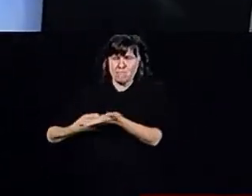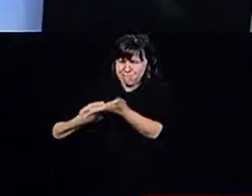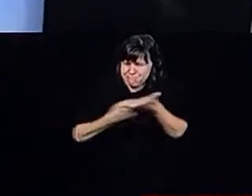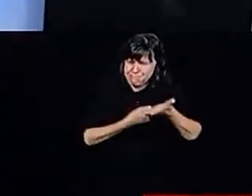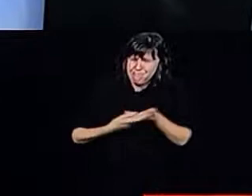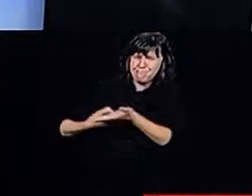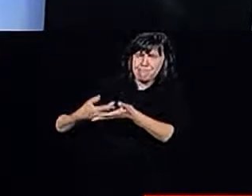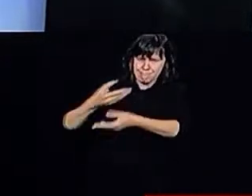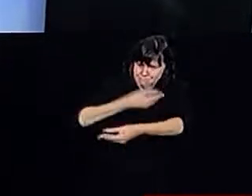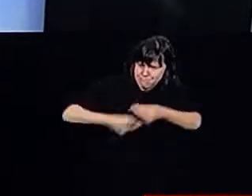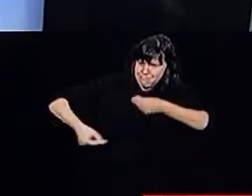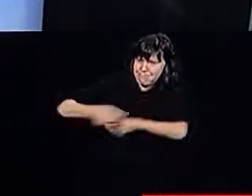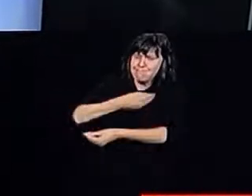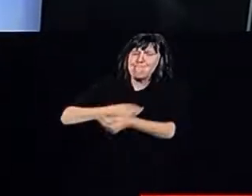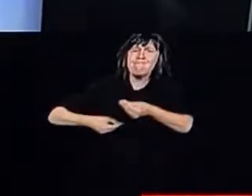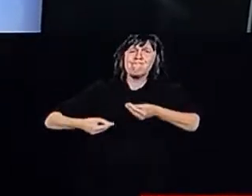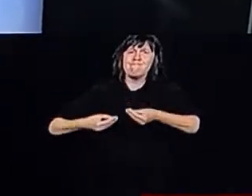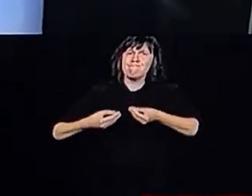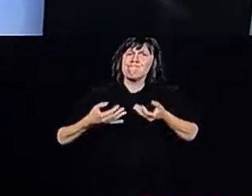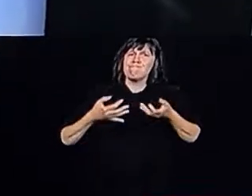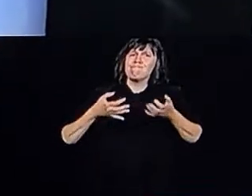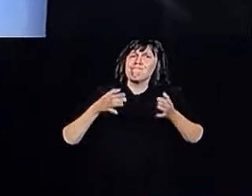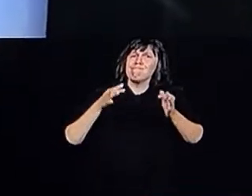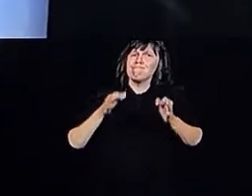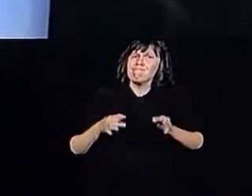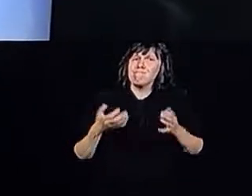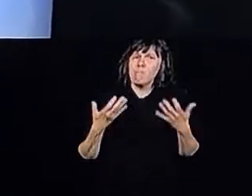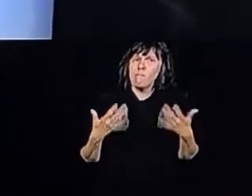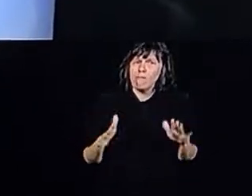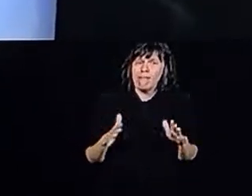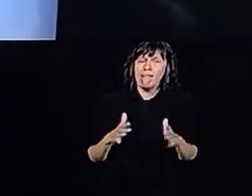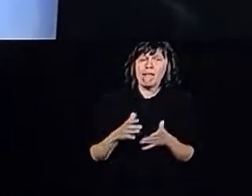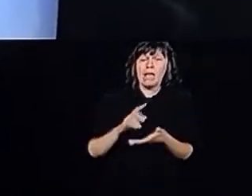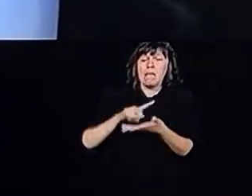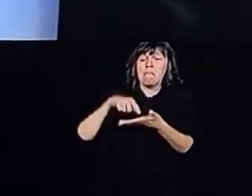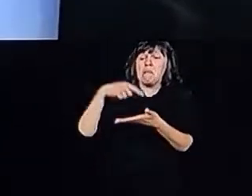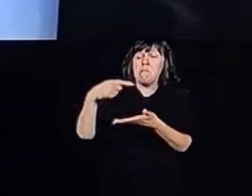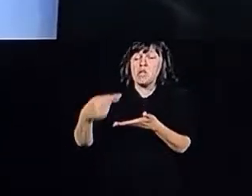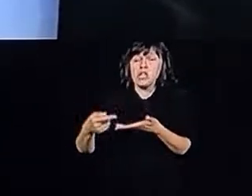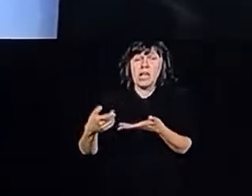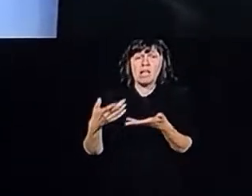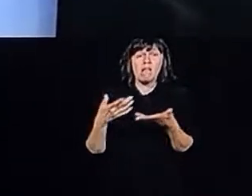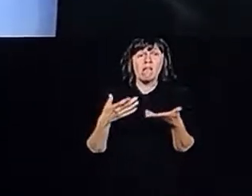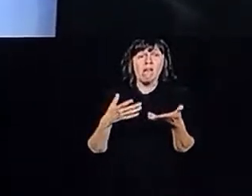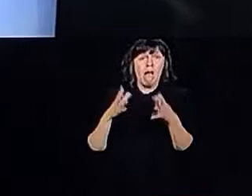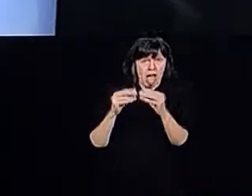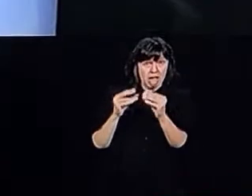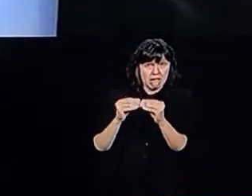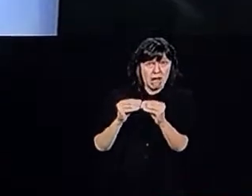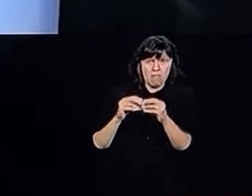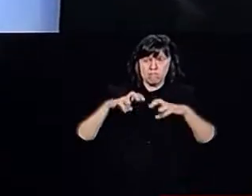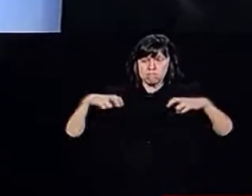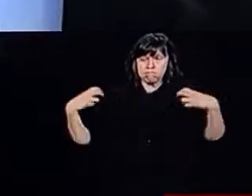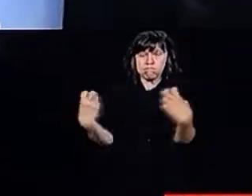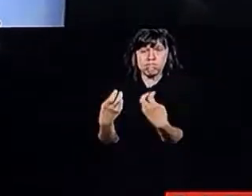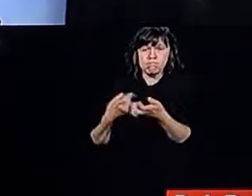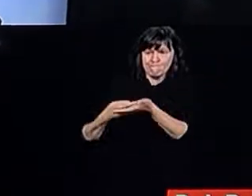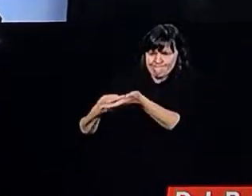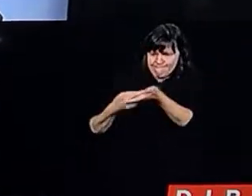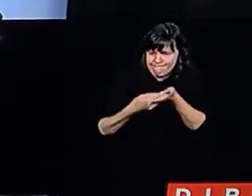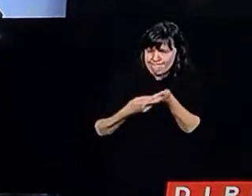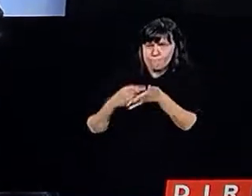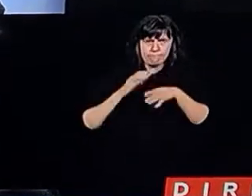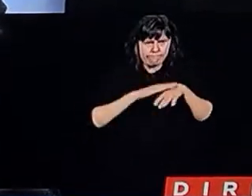capable d'entendre différents groupes, différentes personnes, donc avoir une consultation, une discussion,